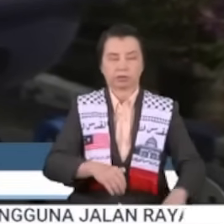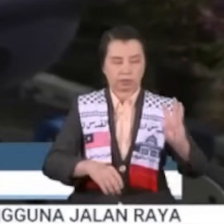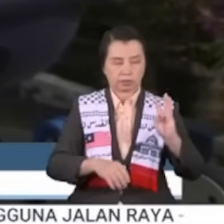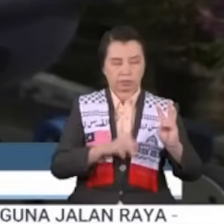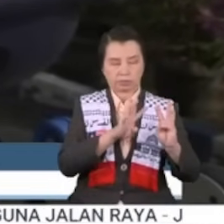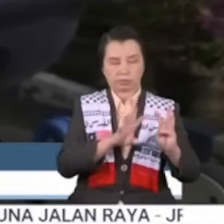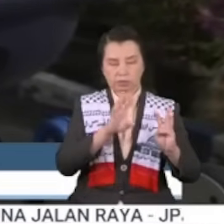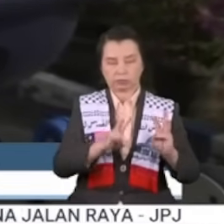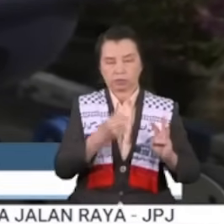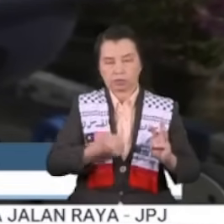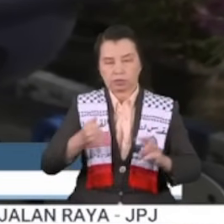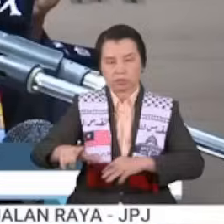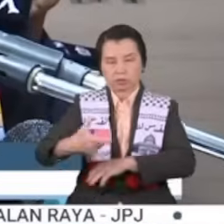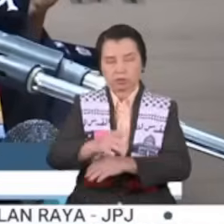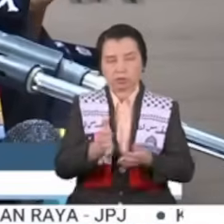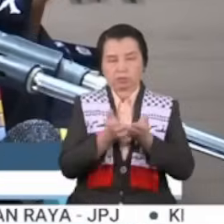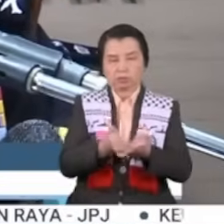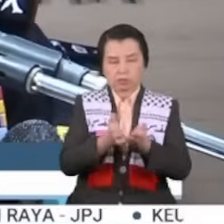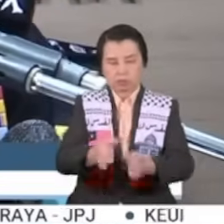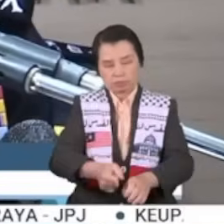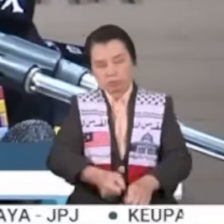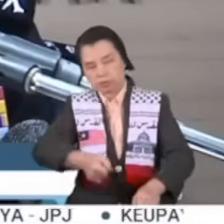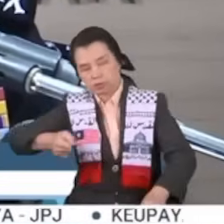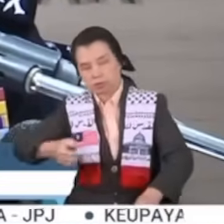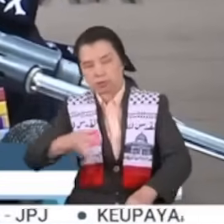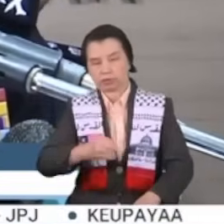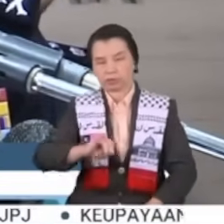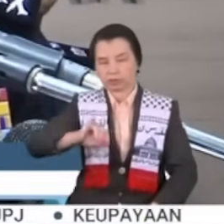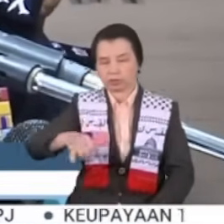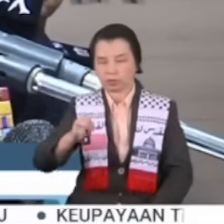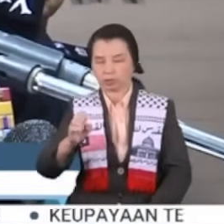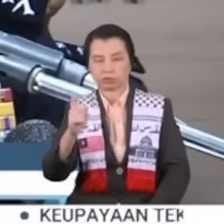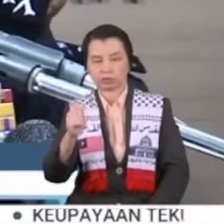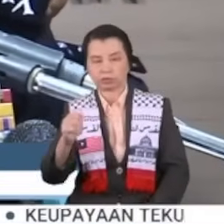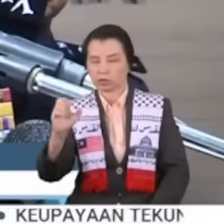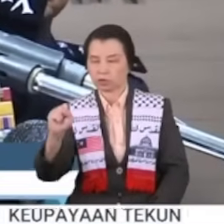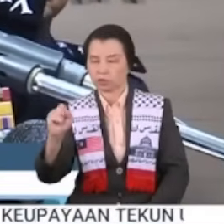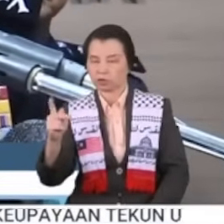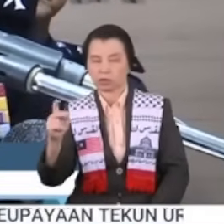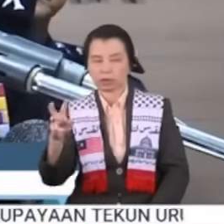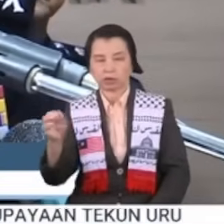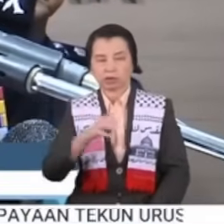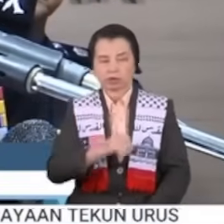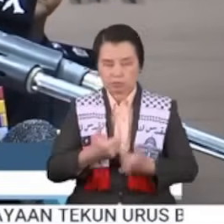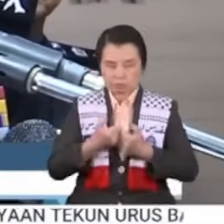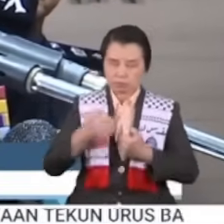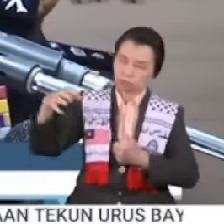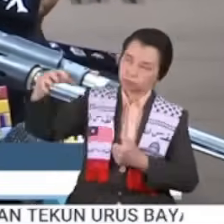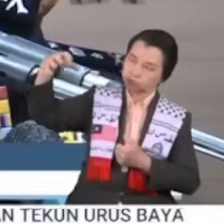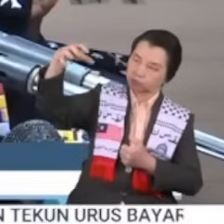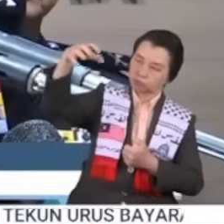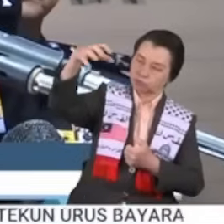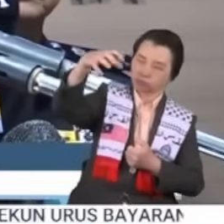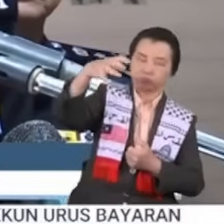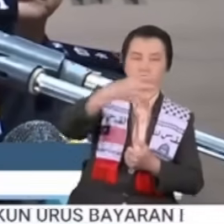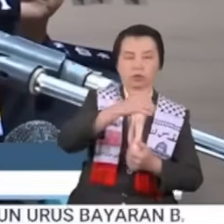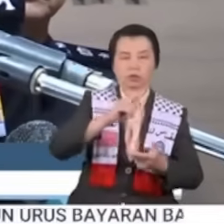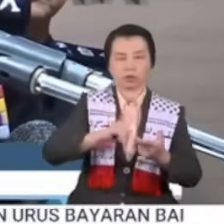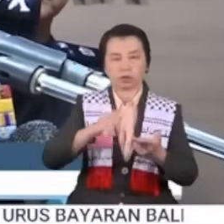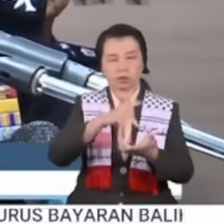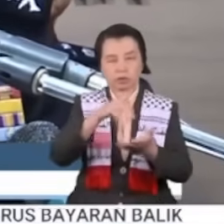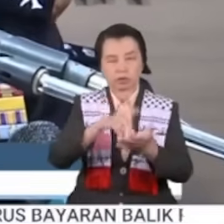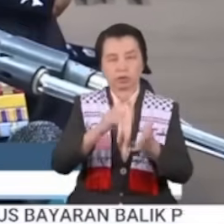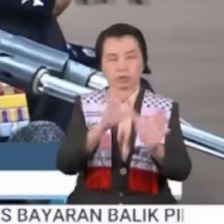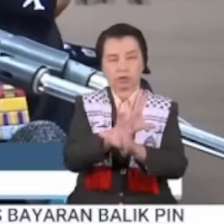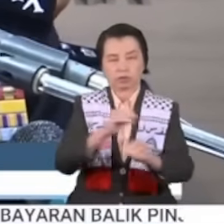647 aset laut seperti bot Enjin bot dan Jet Ski serta aset udara seperti Drone dan pesawat pasukan gerakan udara Pengkalan